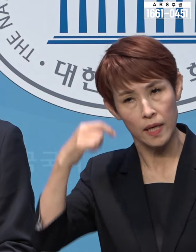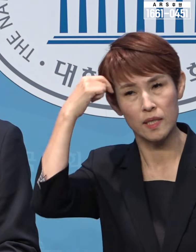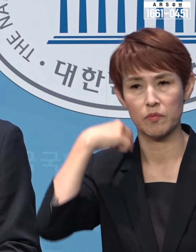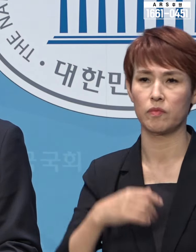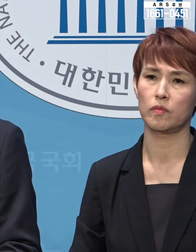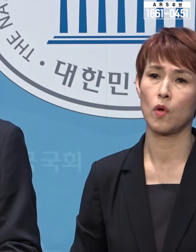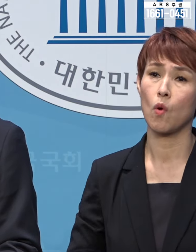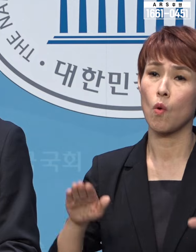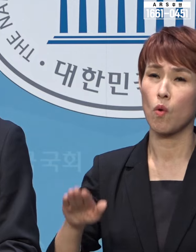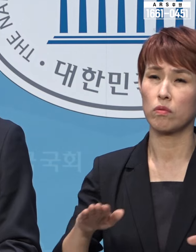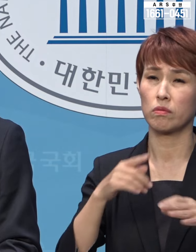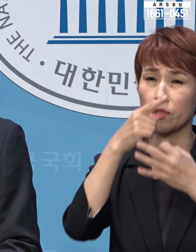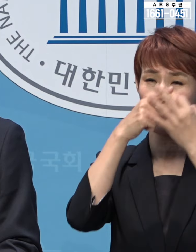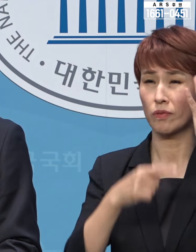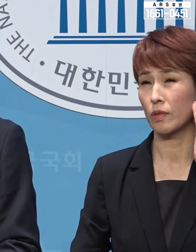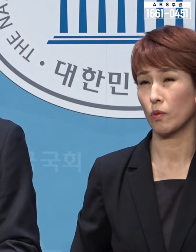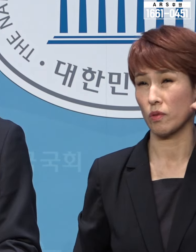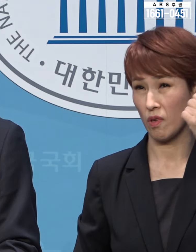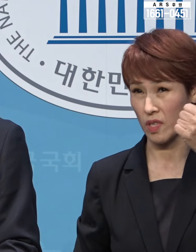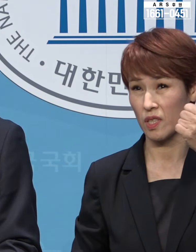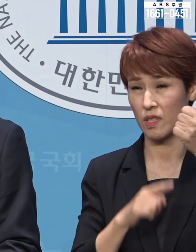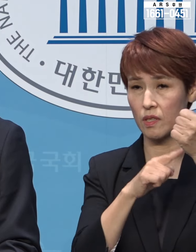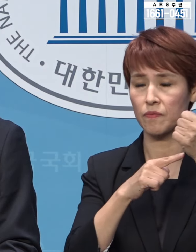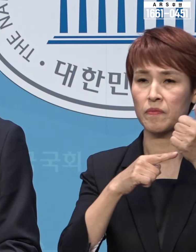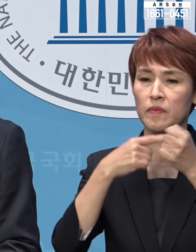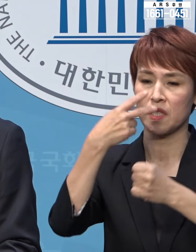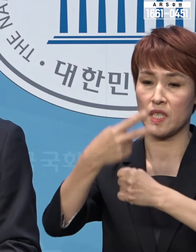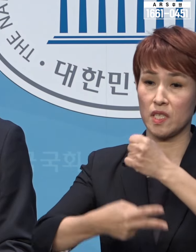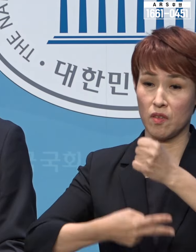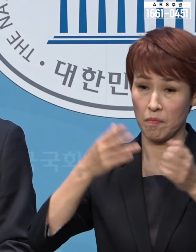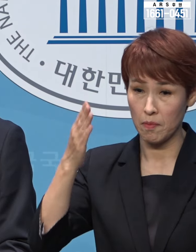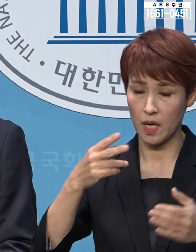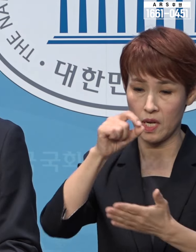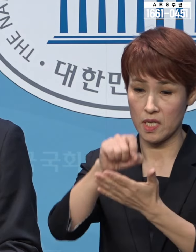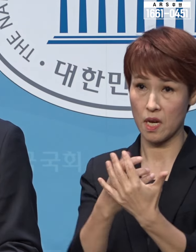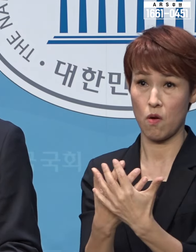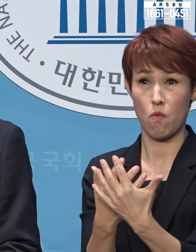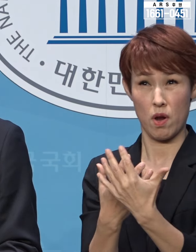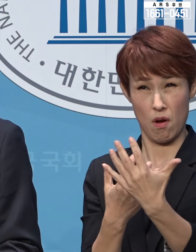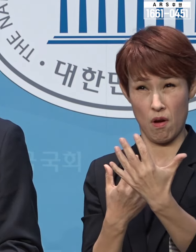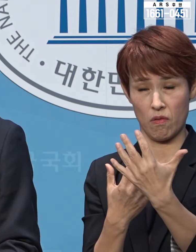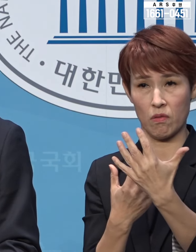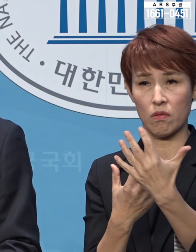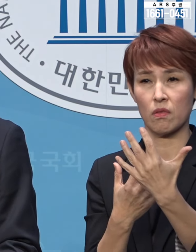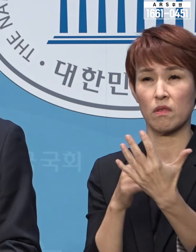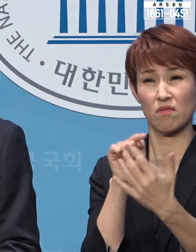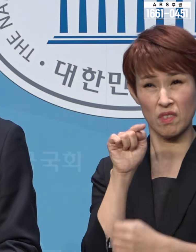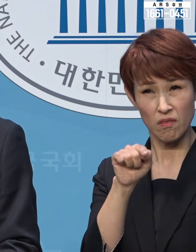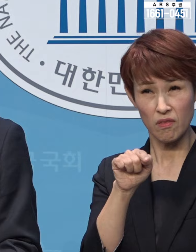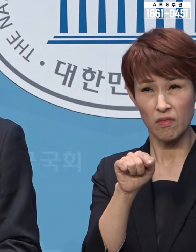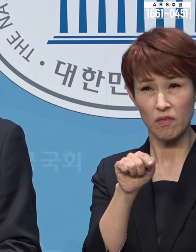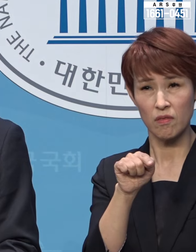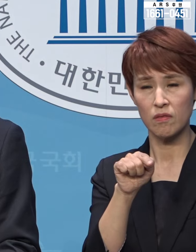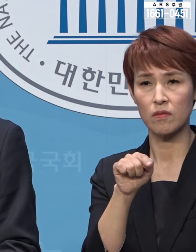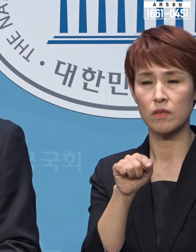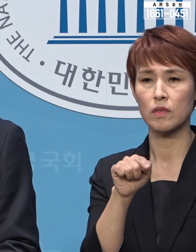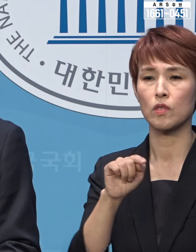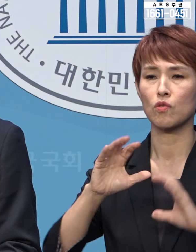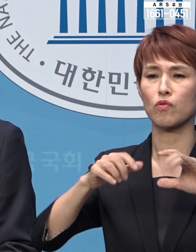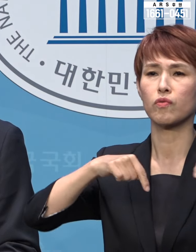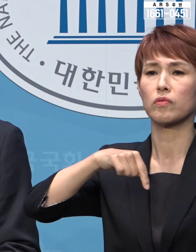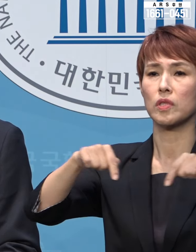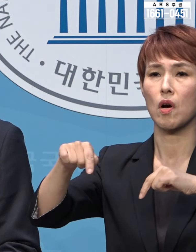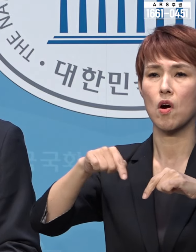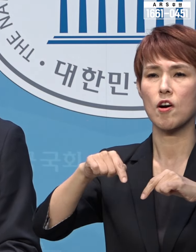오늘 윤석일 대통령의 2년 기자회견은 취임 2주년 기자회견은 국정 기조